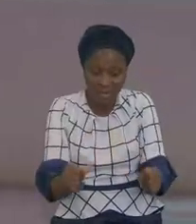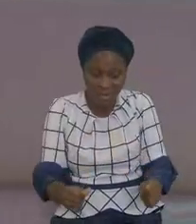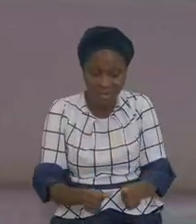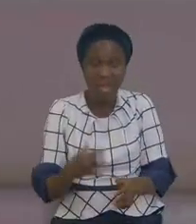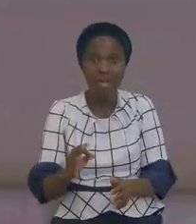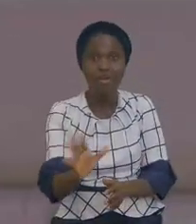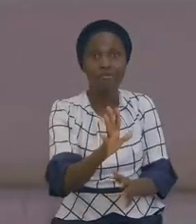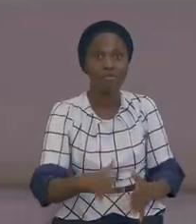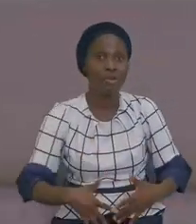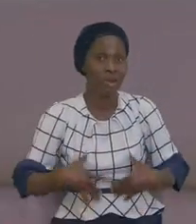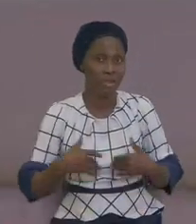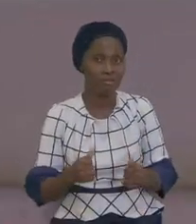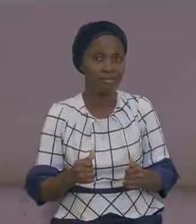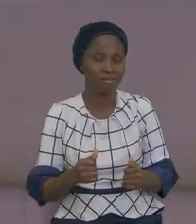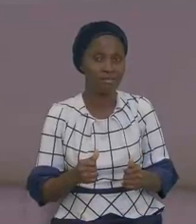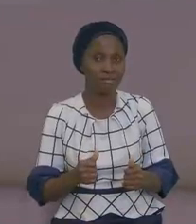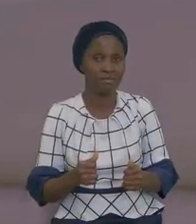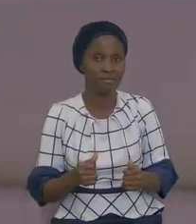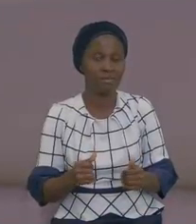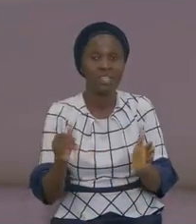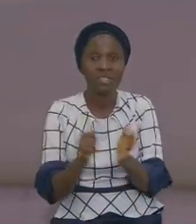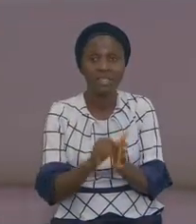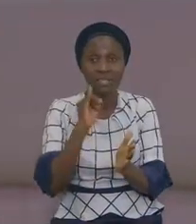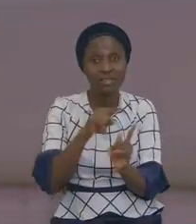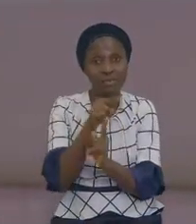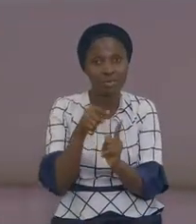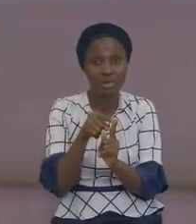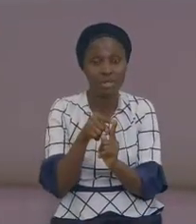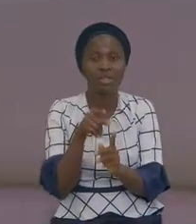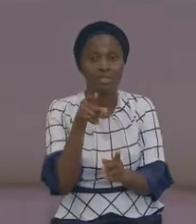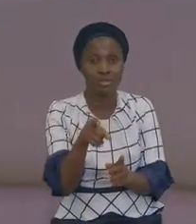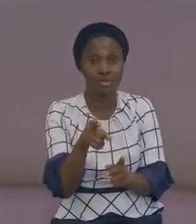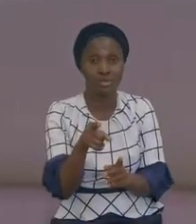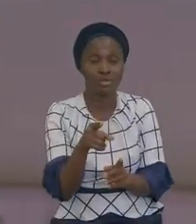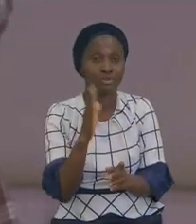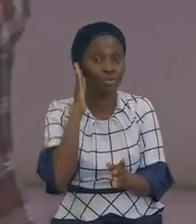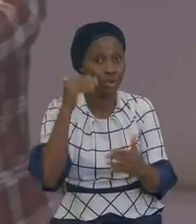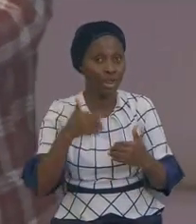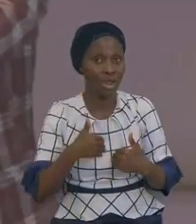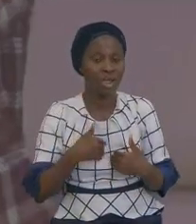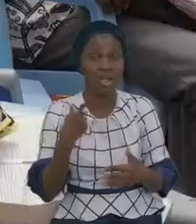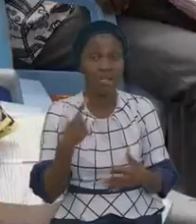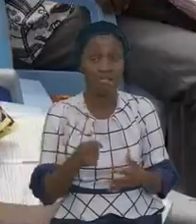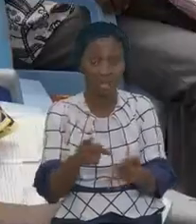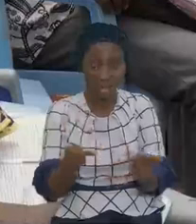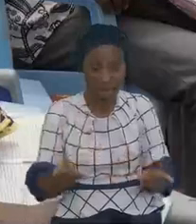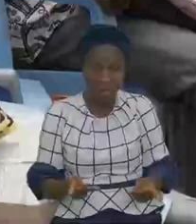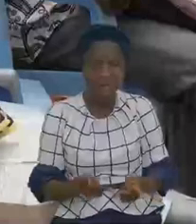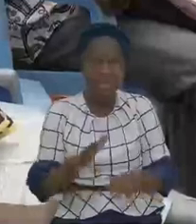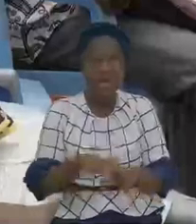C'est alors que tu auras la place d'en haut que tu dois occuper.